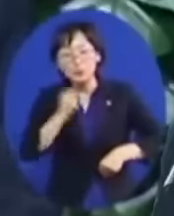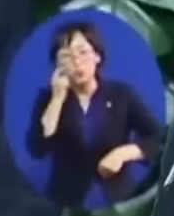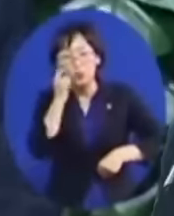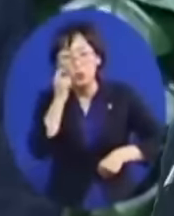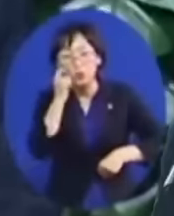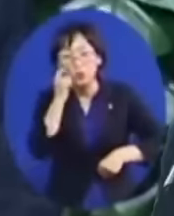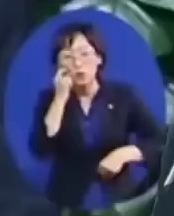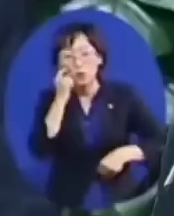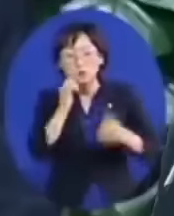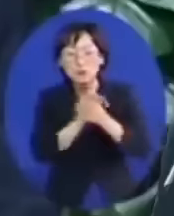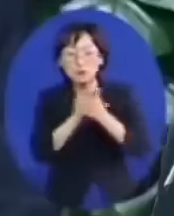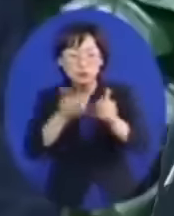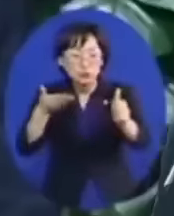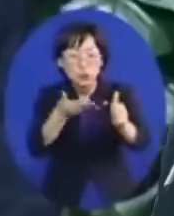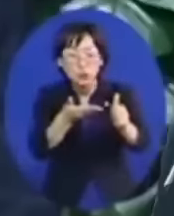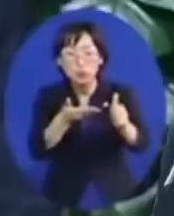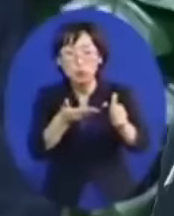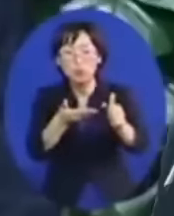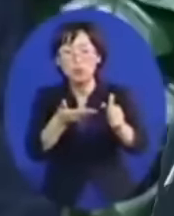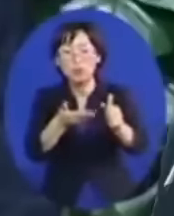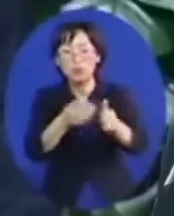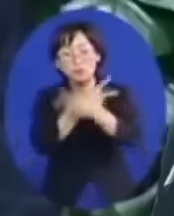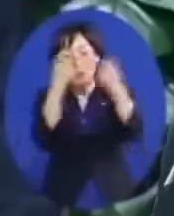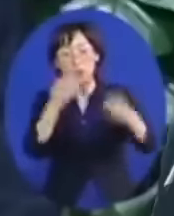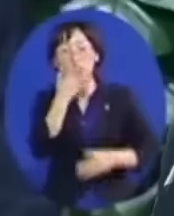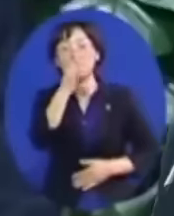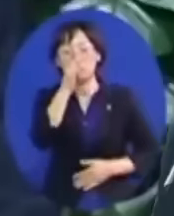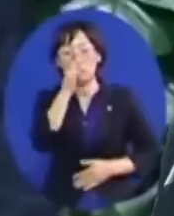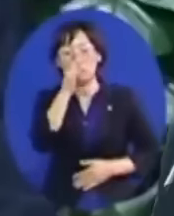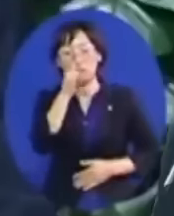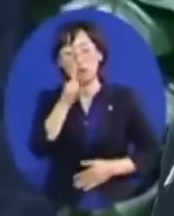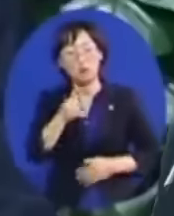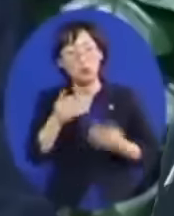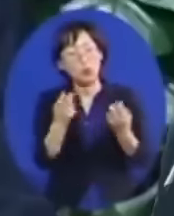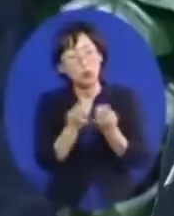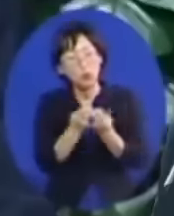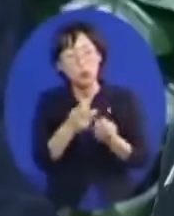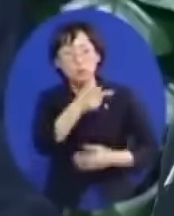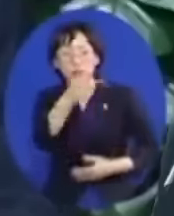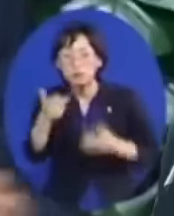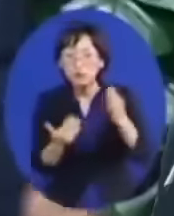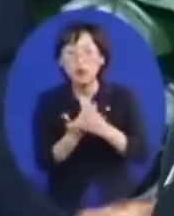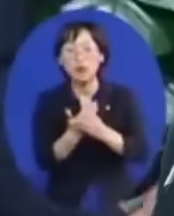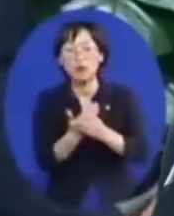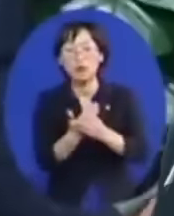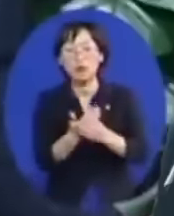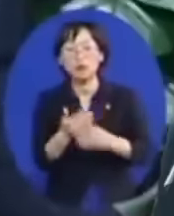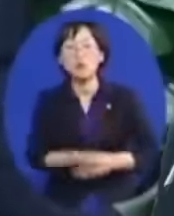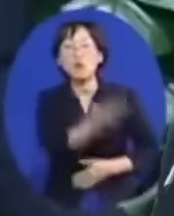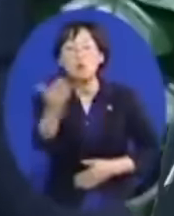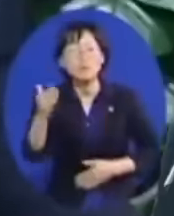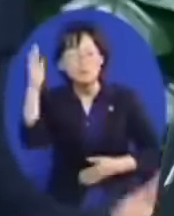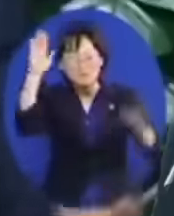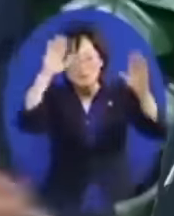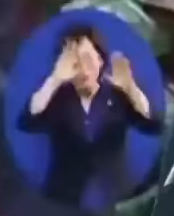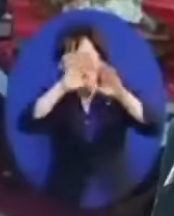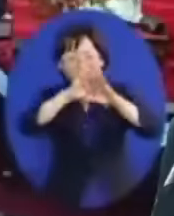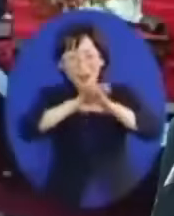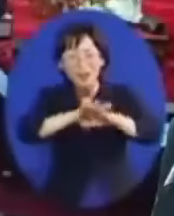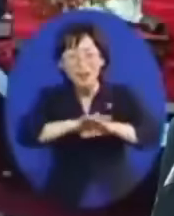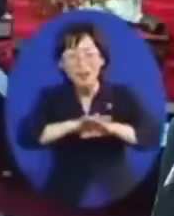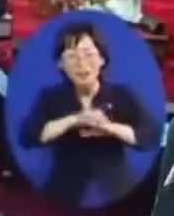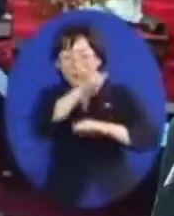친구를 먹여줘야 잠을 자게 될 것인데 큰일 났습니다. 여러분 인생의 밤중에 큰